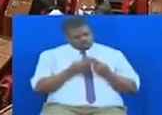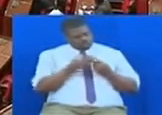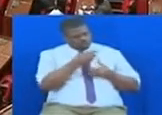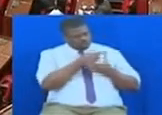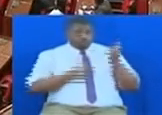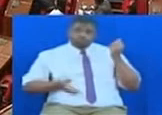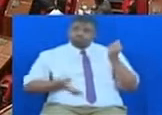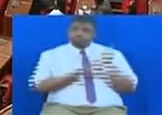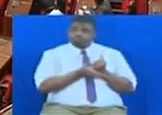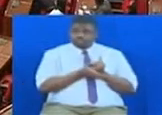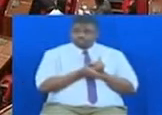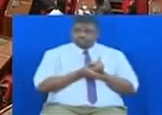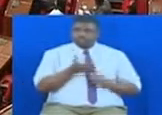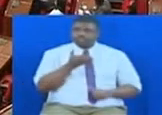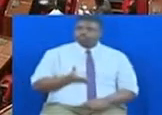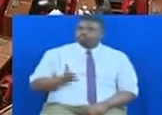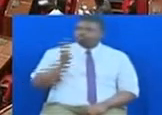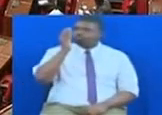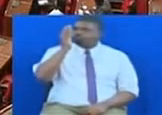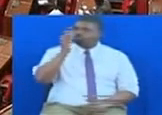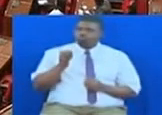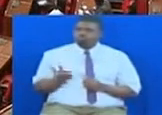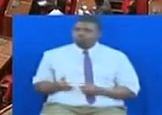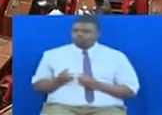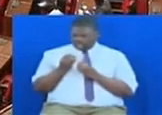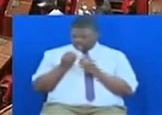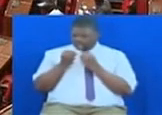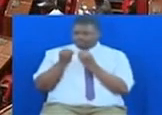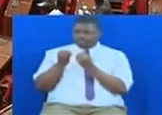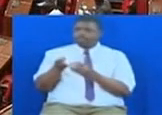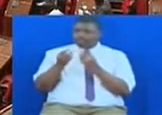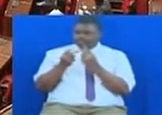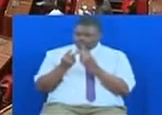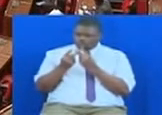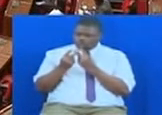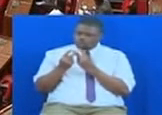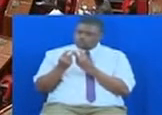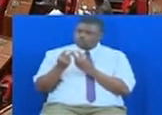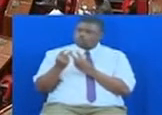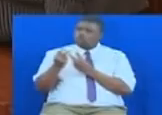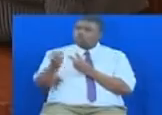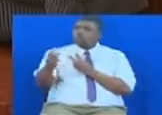Magufuli Mungu amemjalia maono kuanzia muda mrefu.